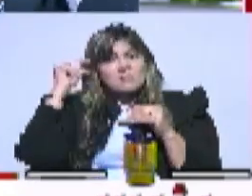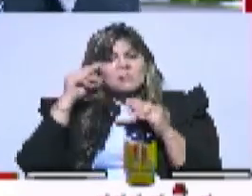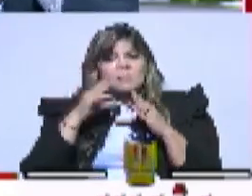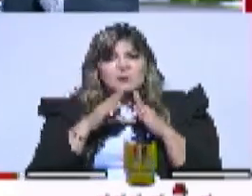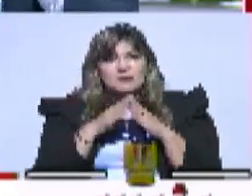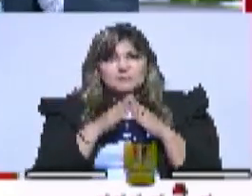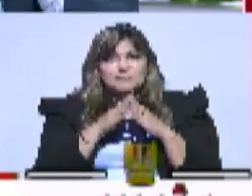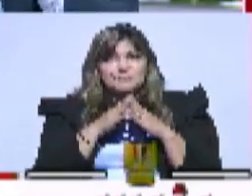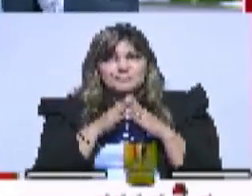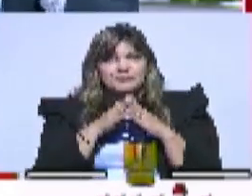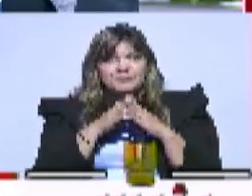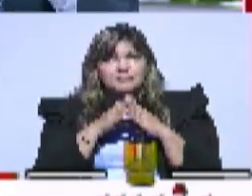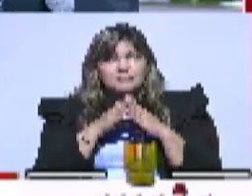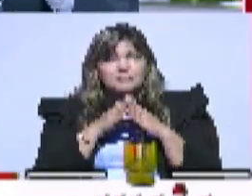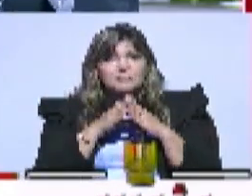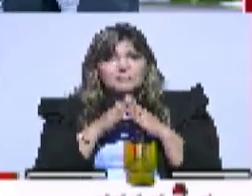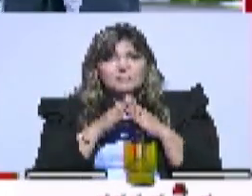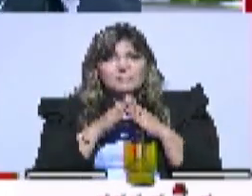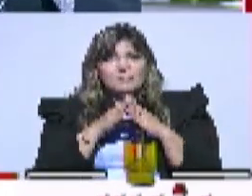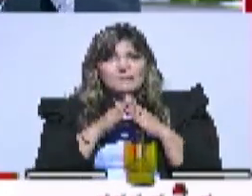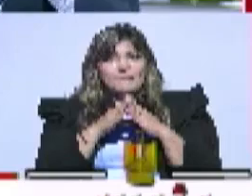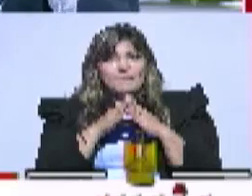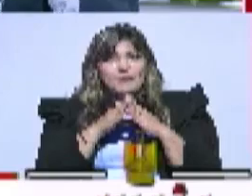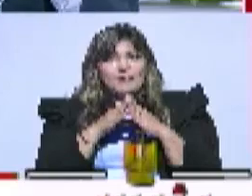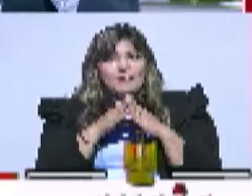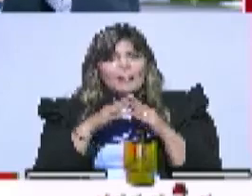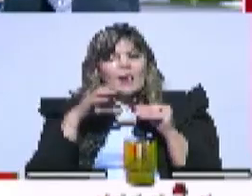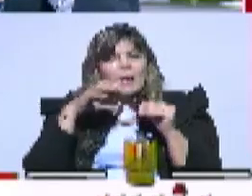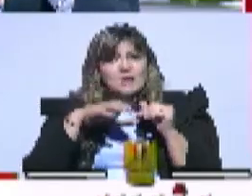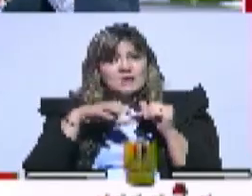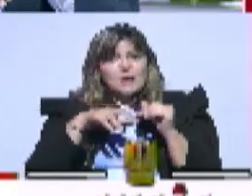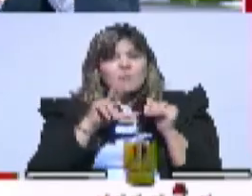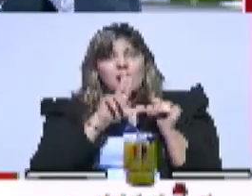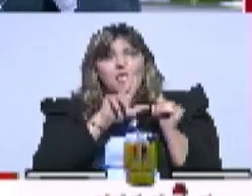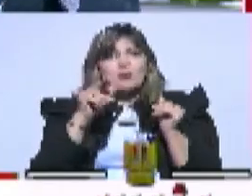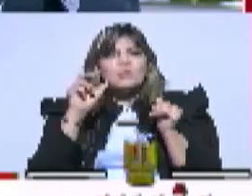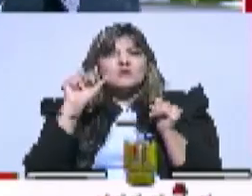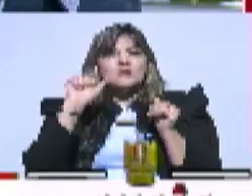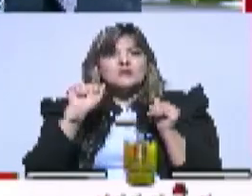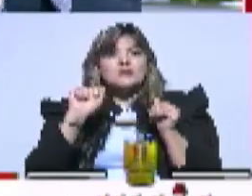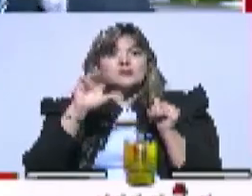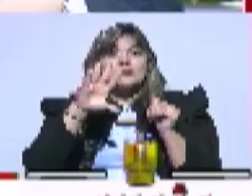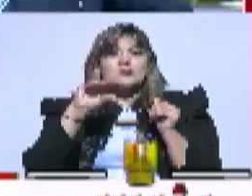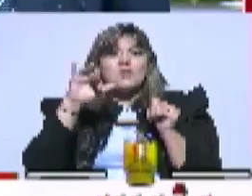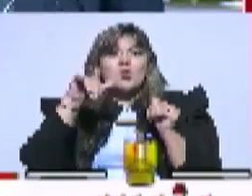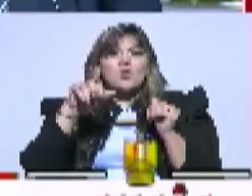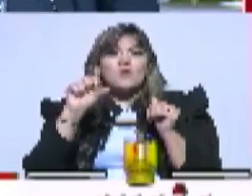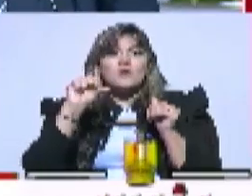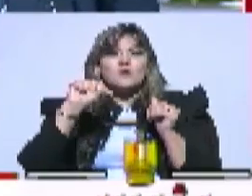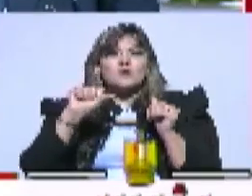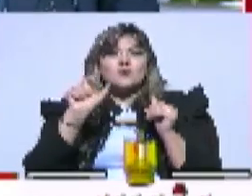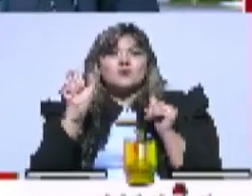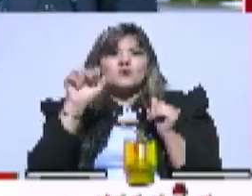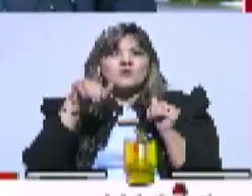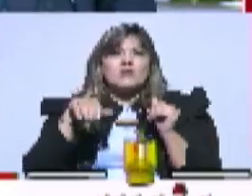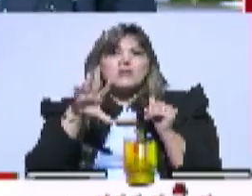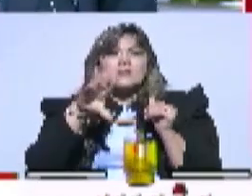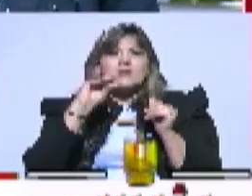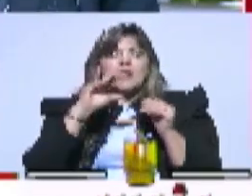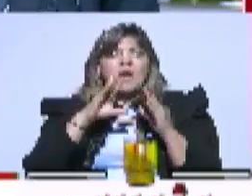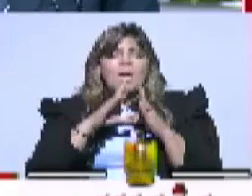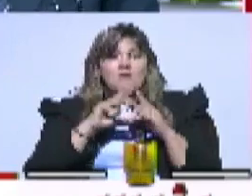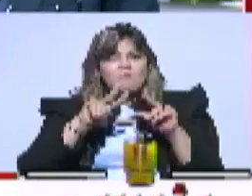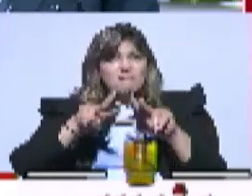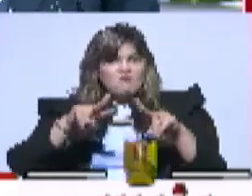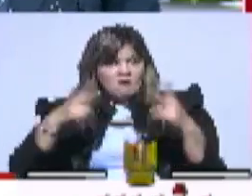الصهيونية مش اليهودية. احنا مع دولة يهودية لكن ضد الدولة الصهيونية، وفي فرق كبير ما بين الصهاينة واليهود. طبعا